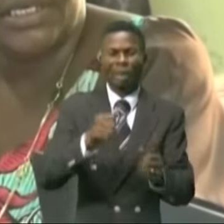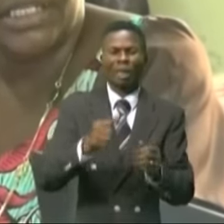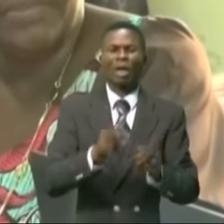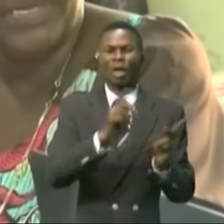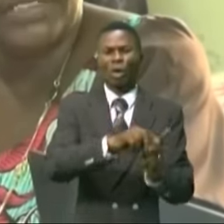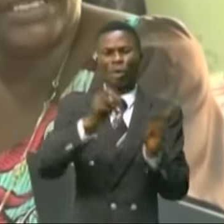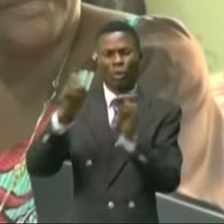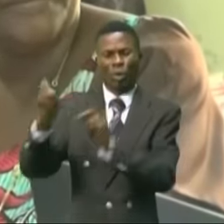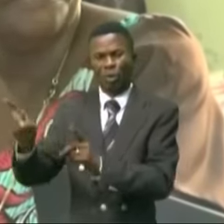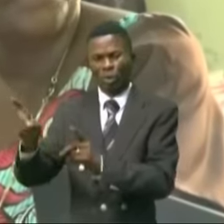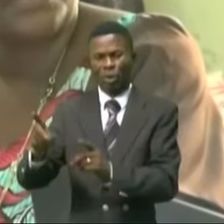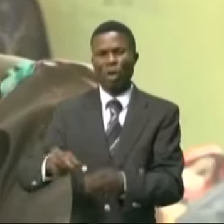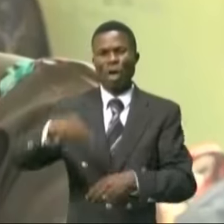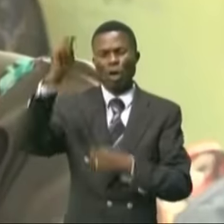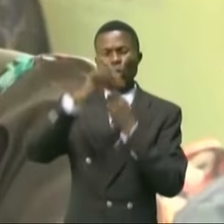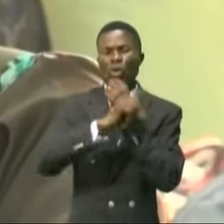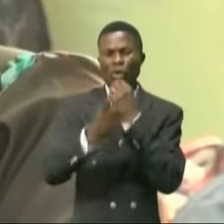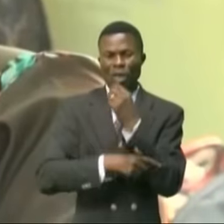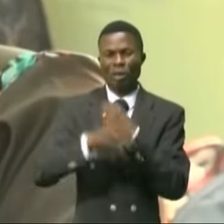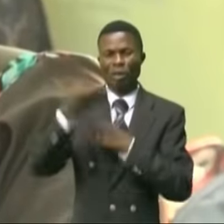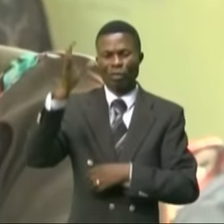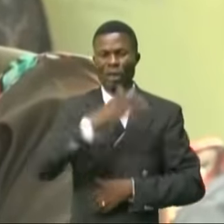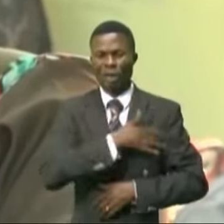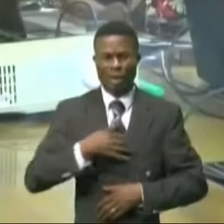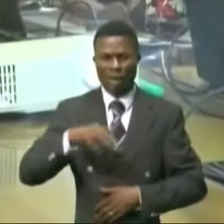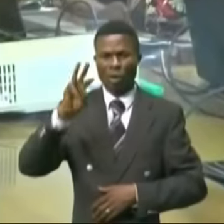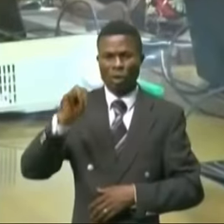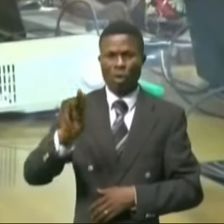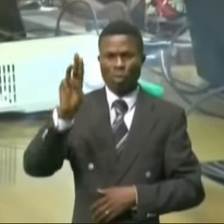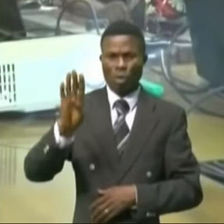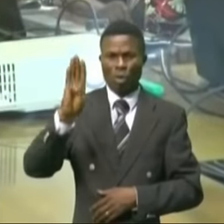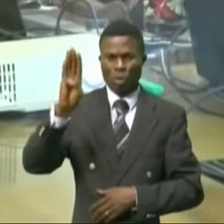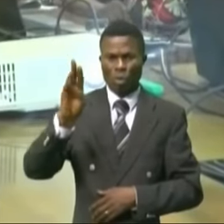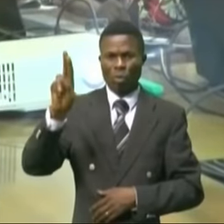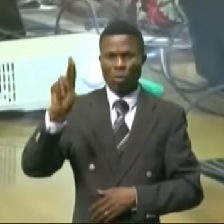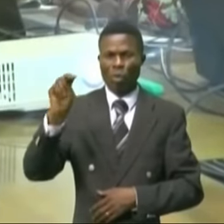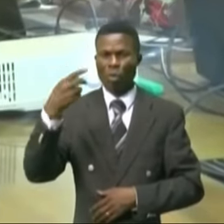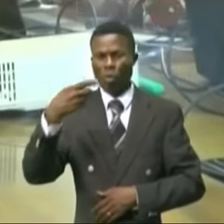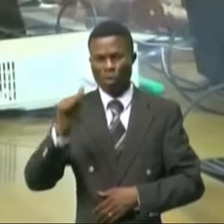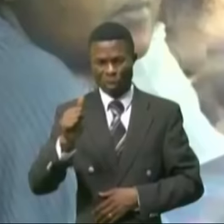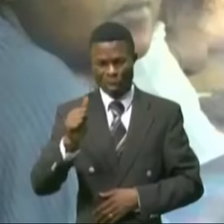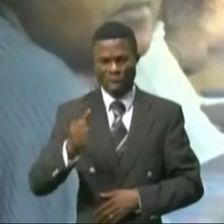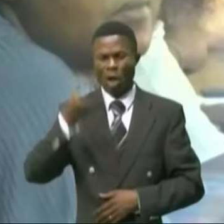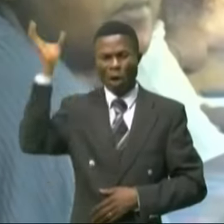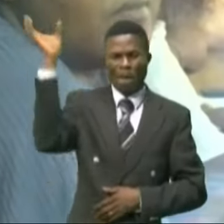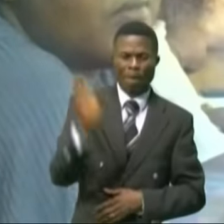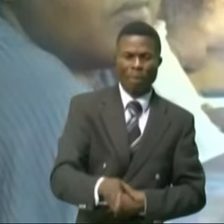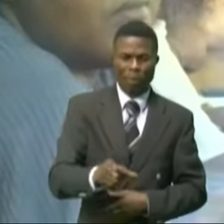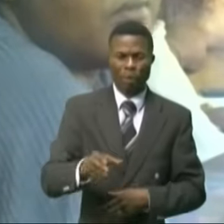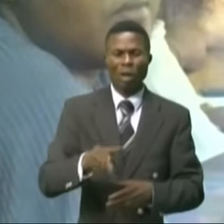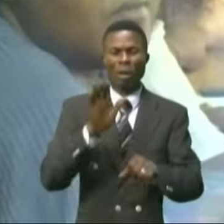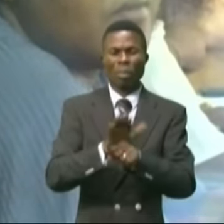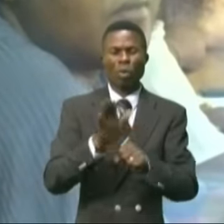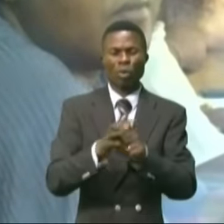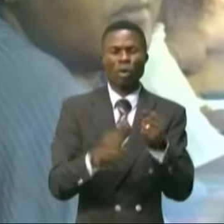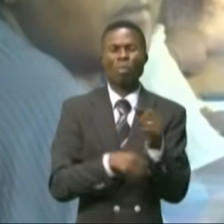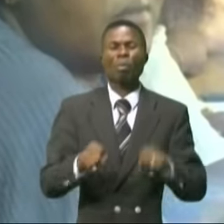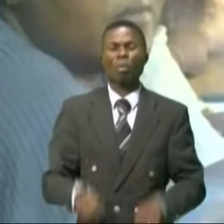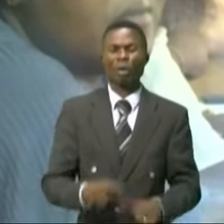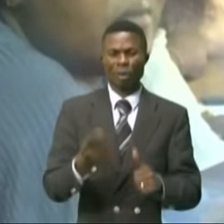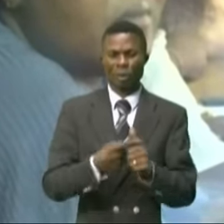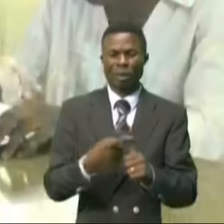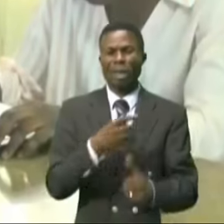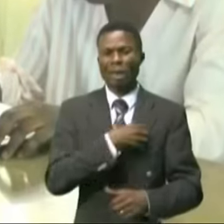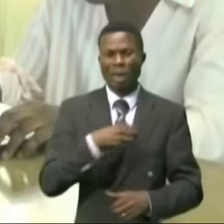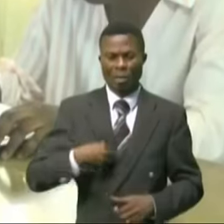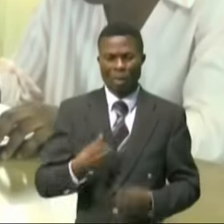Goma dans le Nord Kivu. Elles déplorent les conséquences liées à ces bombardements qui ont occasionné des pertes en vies humaines, particulièrement les